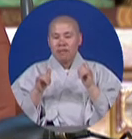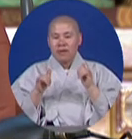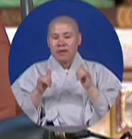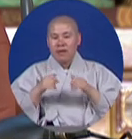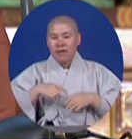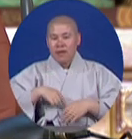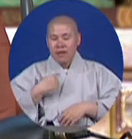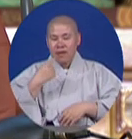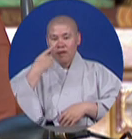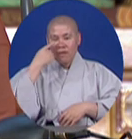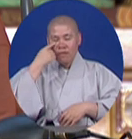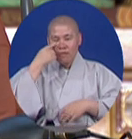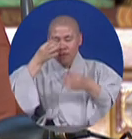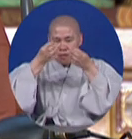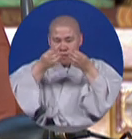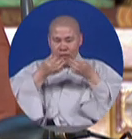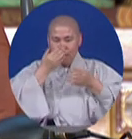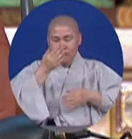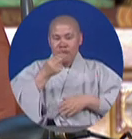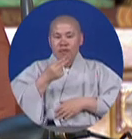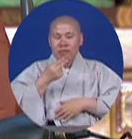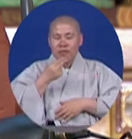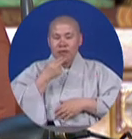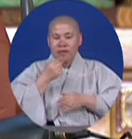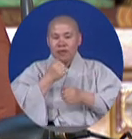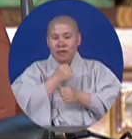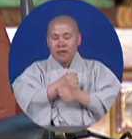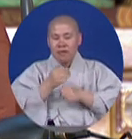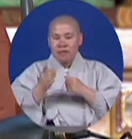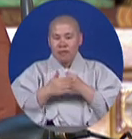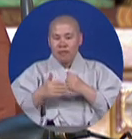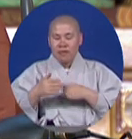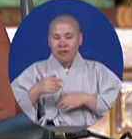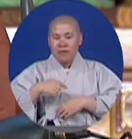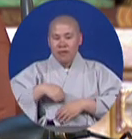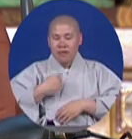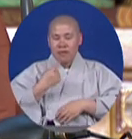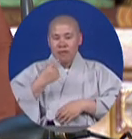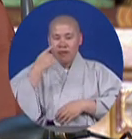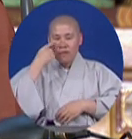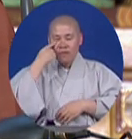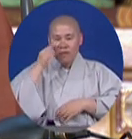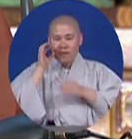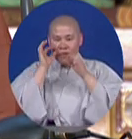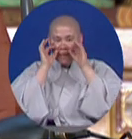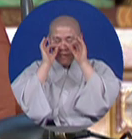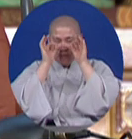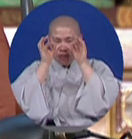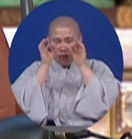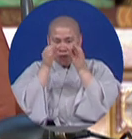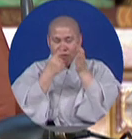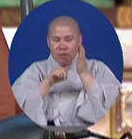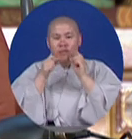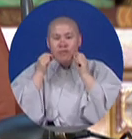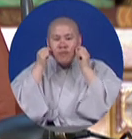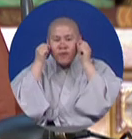새삼스럽고. 이 사람아, 도는 왜 닦으려고 그러나. 그 도 닦으려고 그러는 게 흉악한 망상이에요, 그게요.